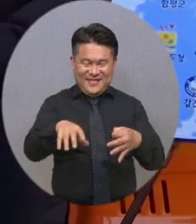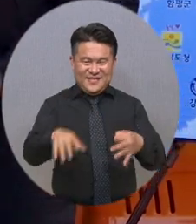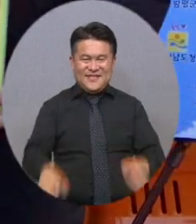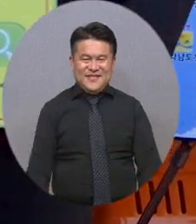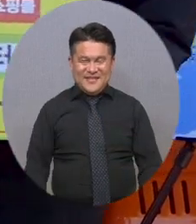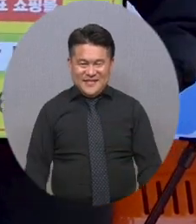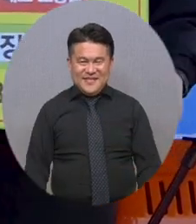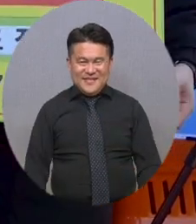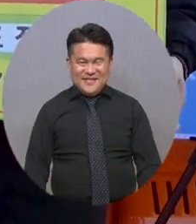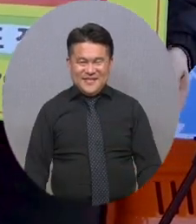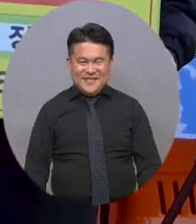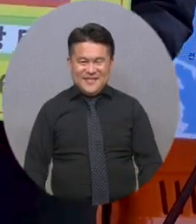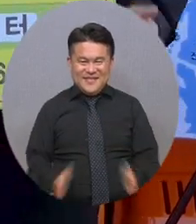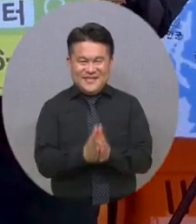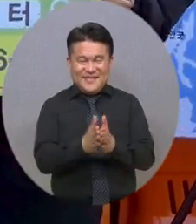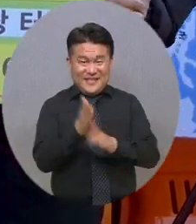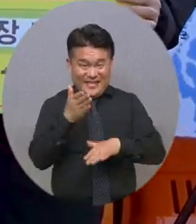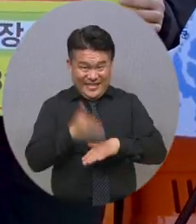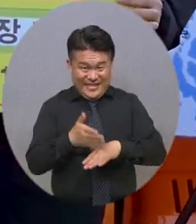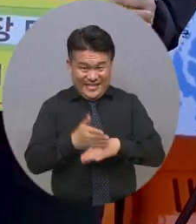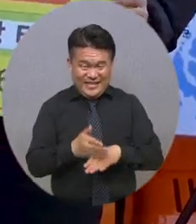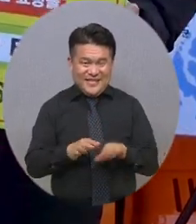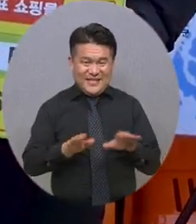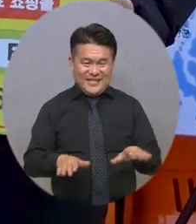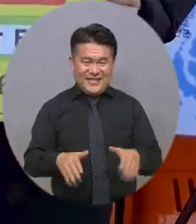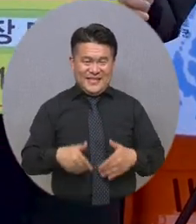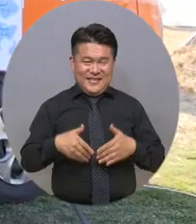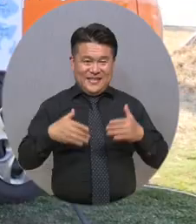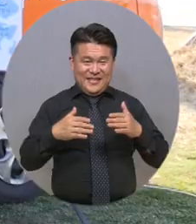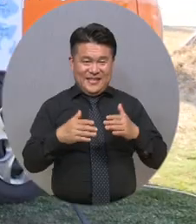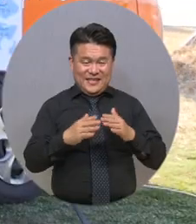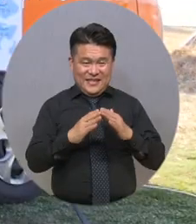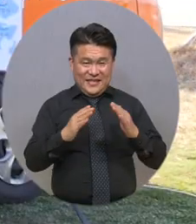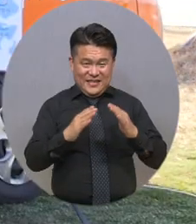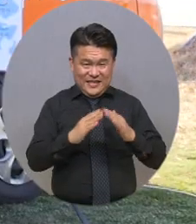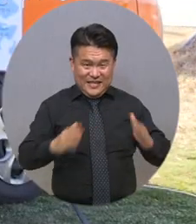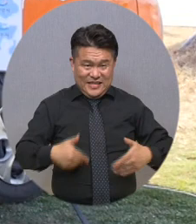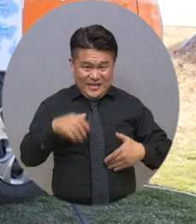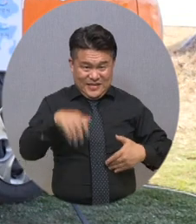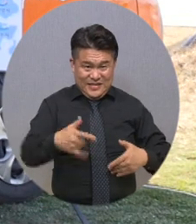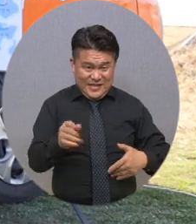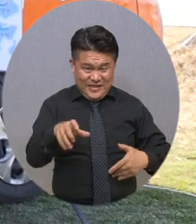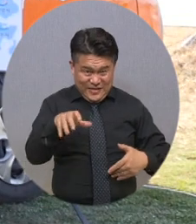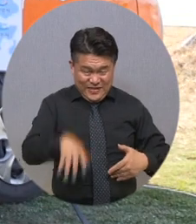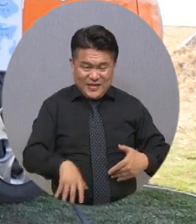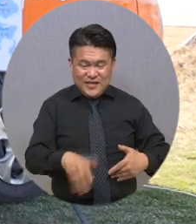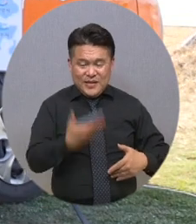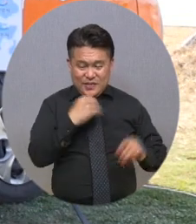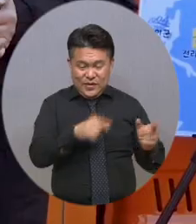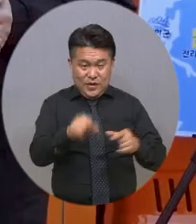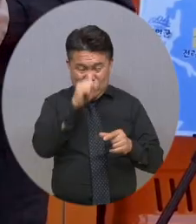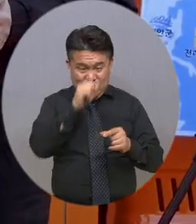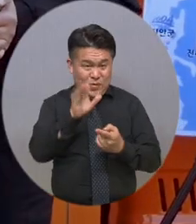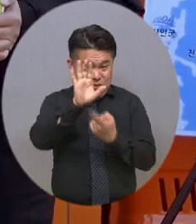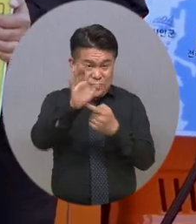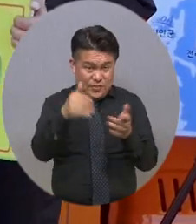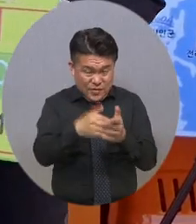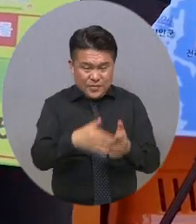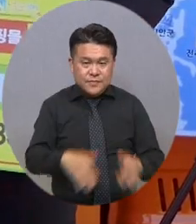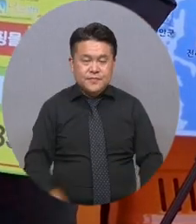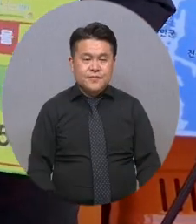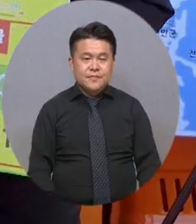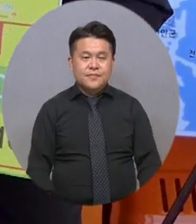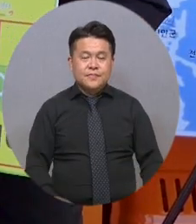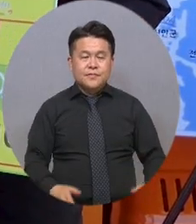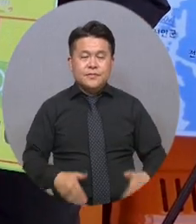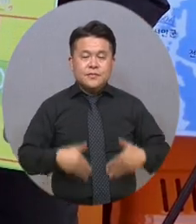네 감사합니다. 자 저희가 전라남도 장흥에서 또 이렇게 좋은 우리의 먹거리 소개를 해드렸는데 아니 근데 이